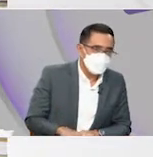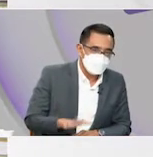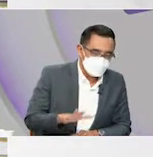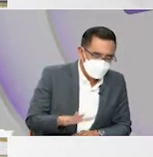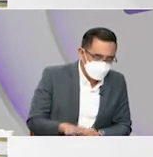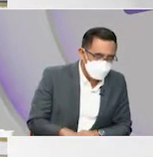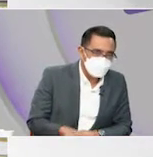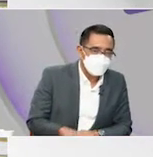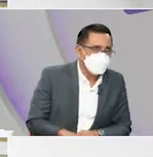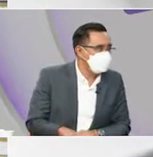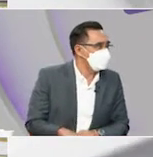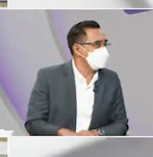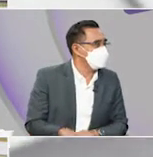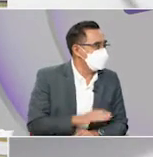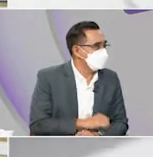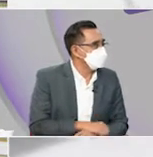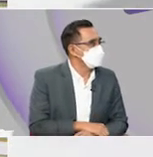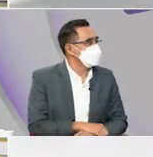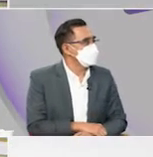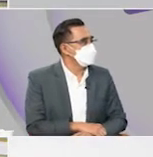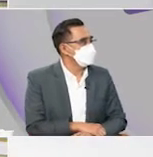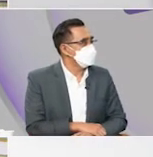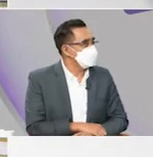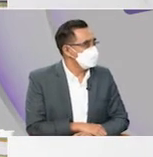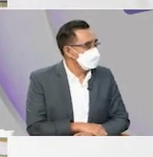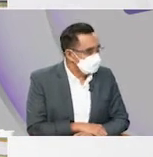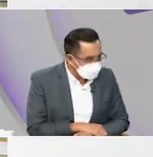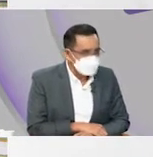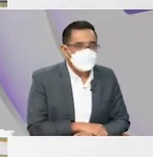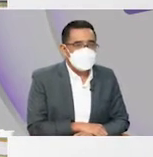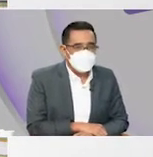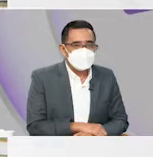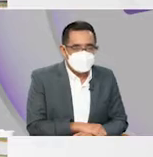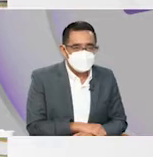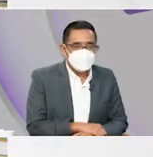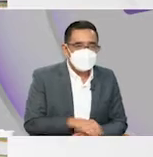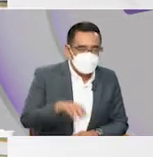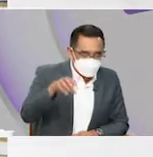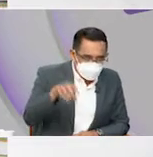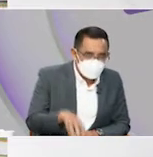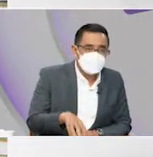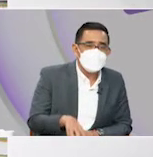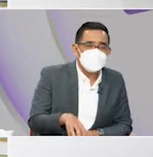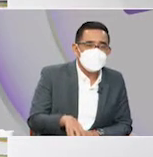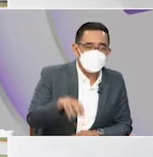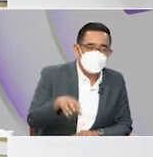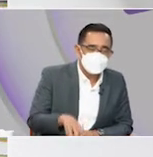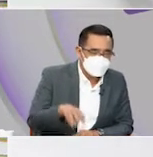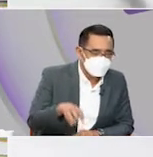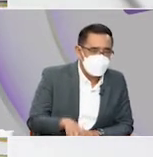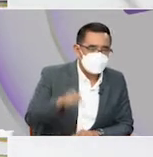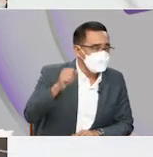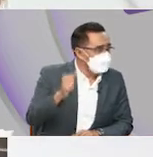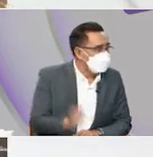นี้คน Modต้องชมวิพัตถะบานที่เสนอที่อ่านเกมนี้แล้วเสนอให้มีการ